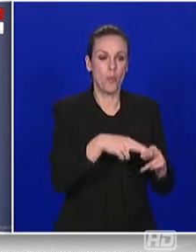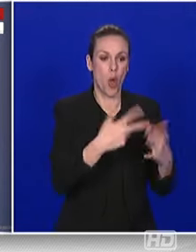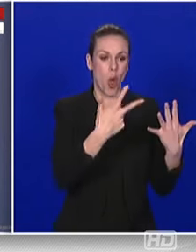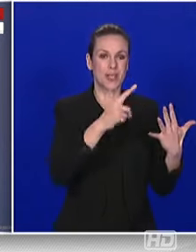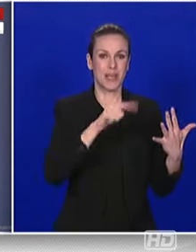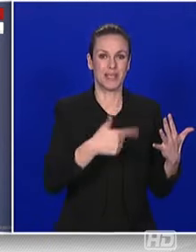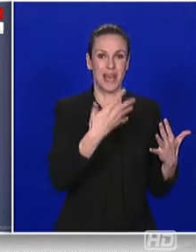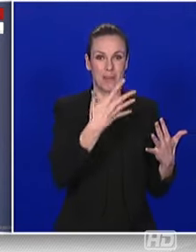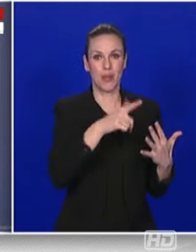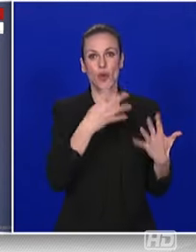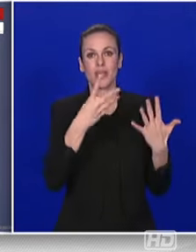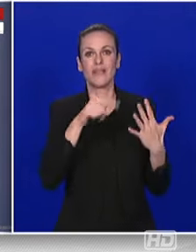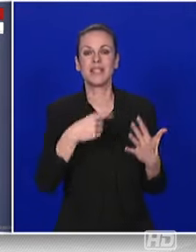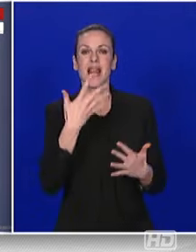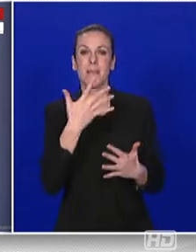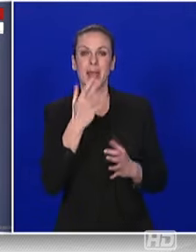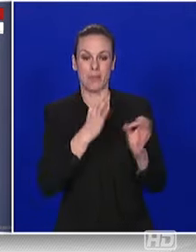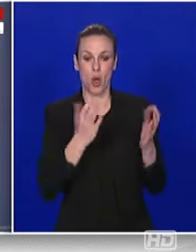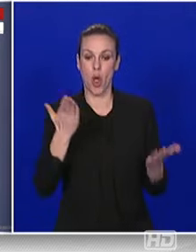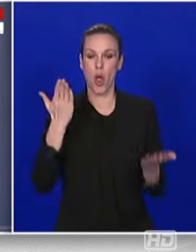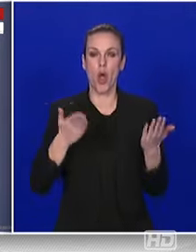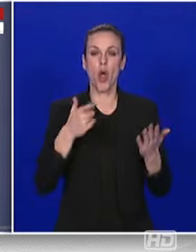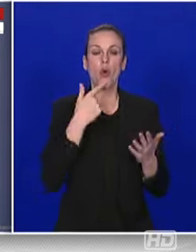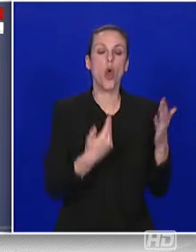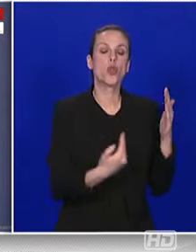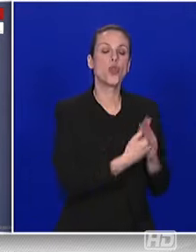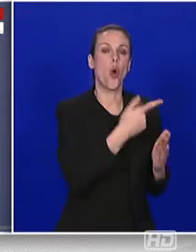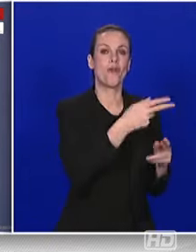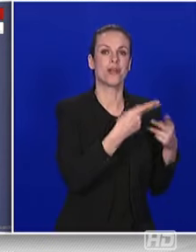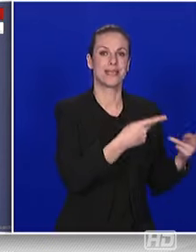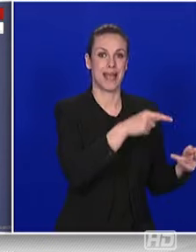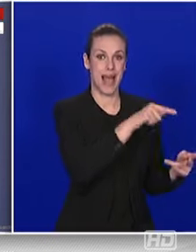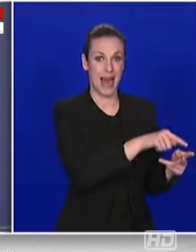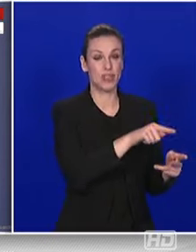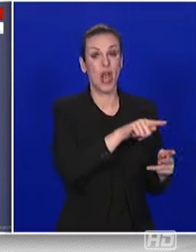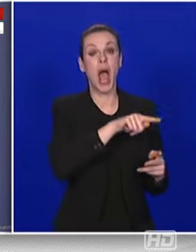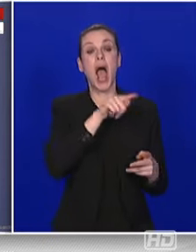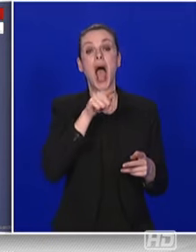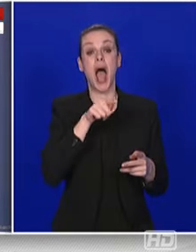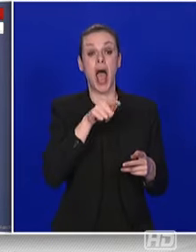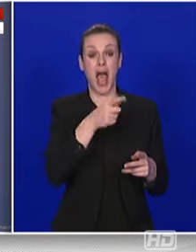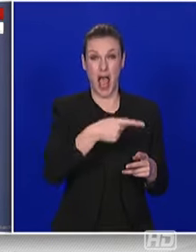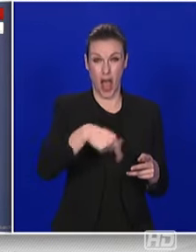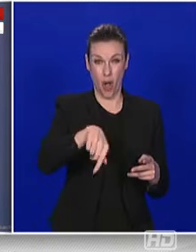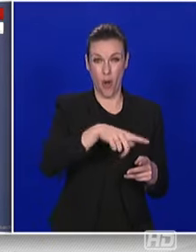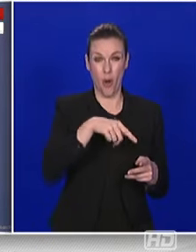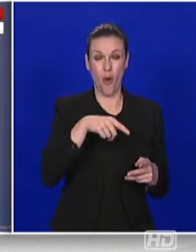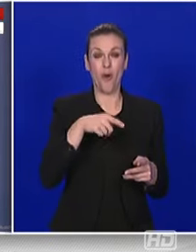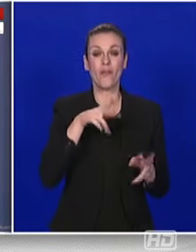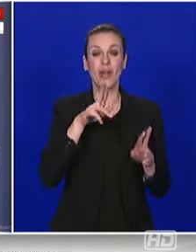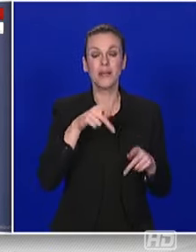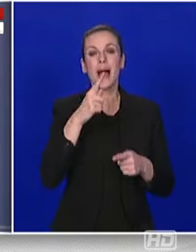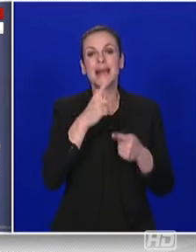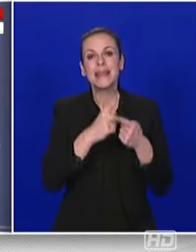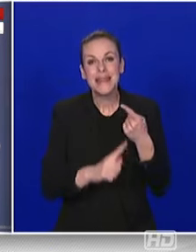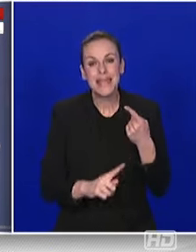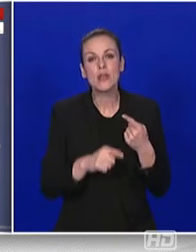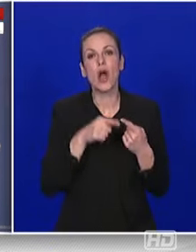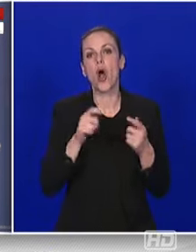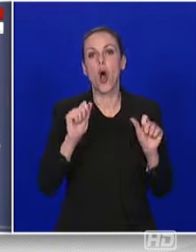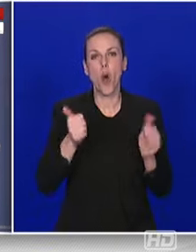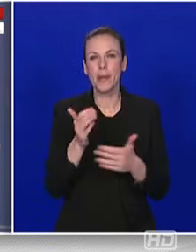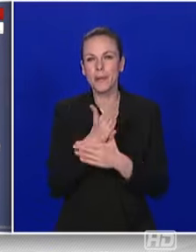8,5 do 9,5 u odnosu na broj novozaraženih. Nadalje, od njih imamo određeni postotak, a to je opet